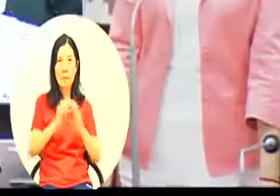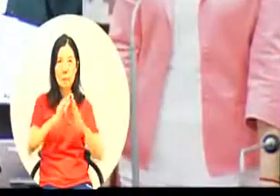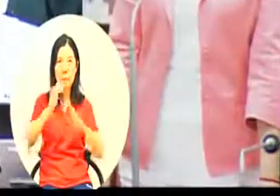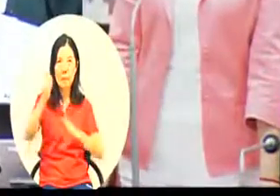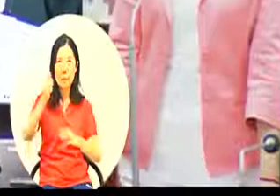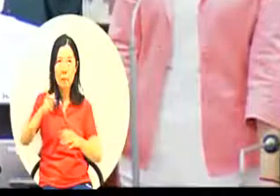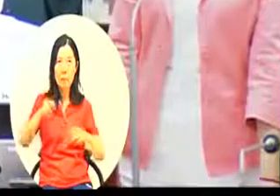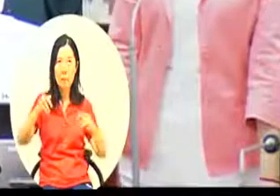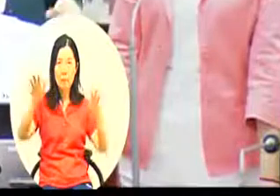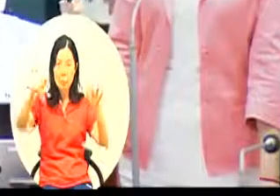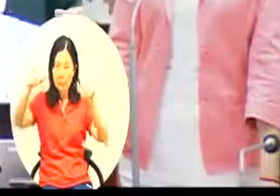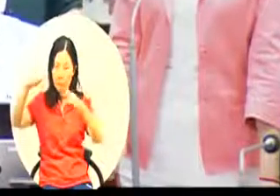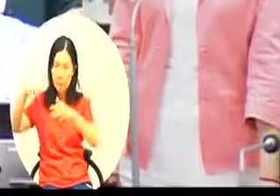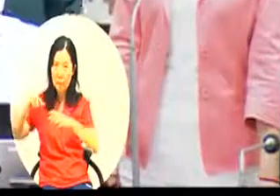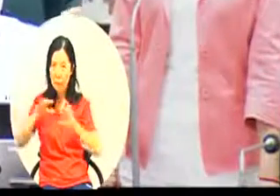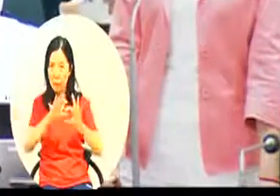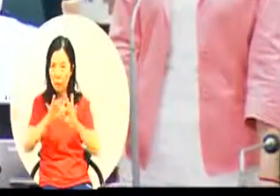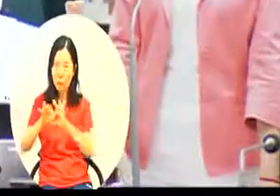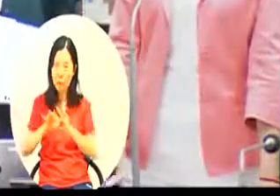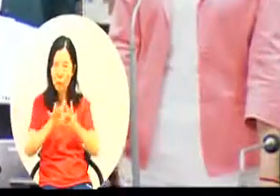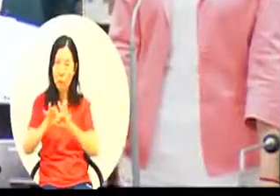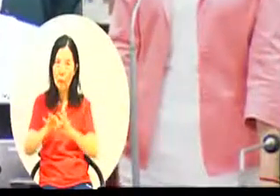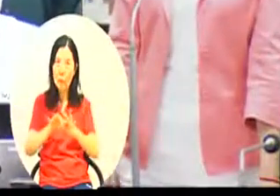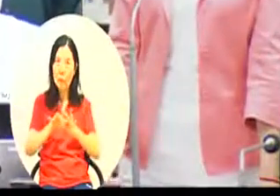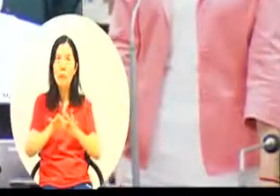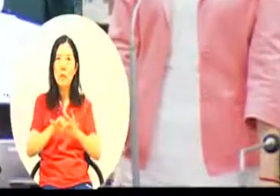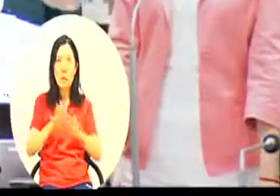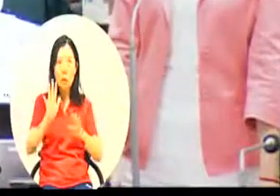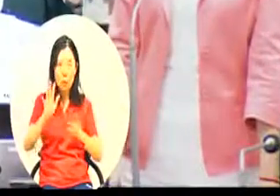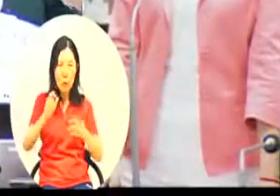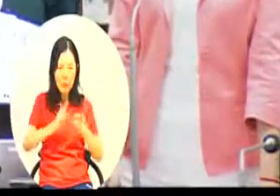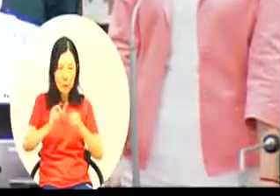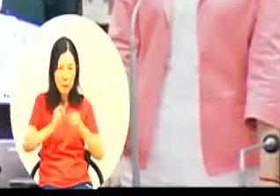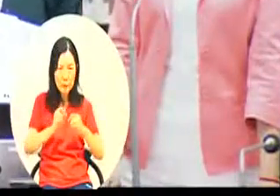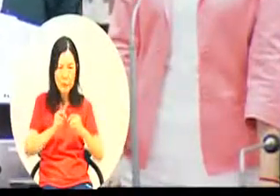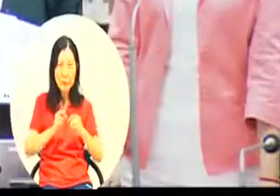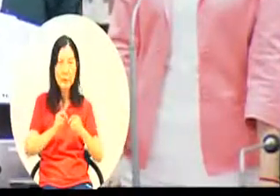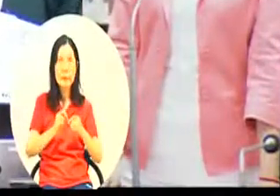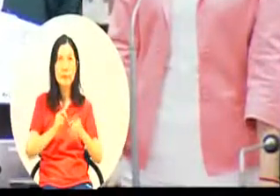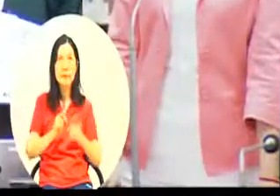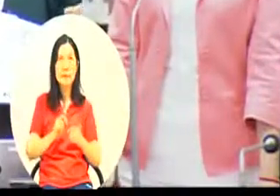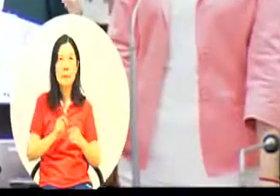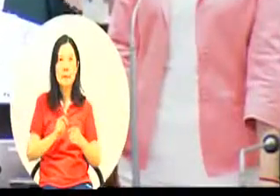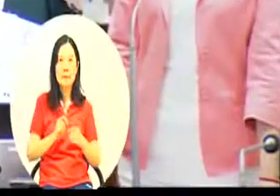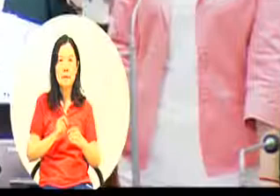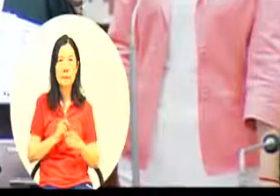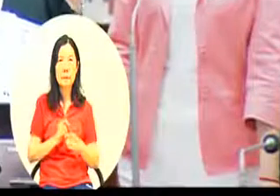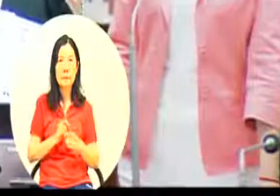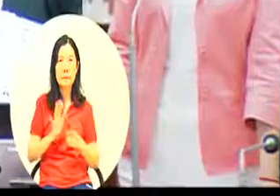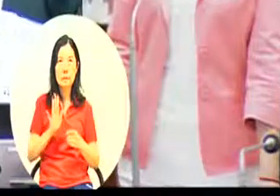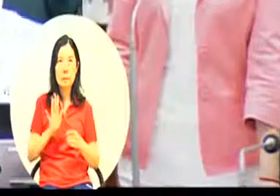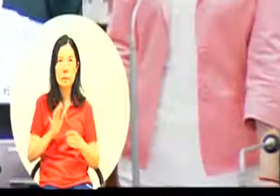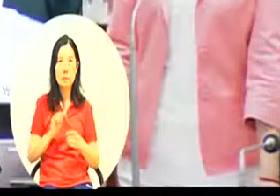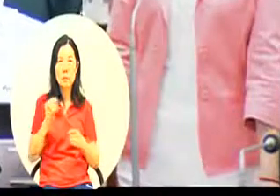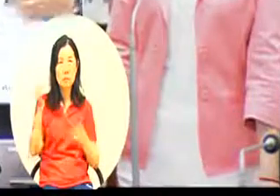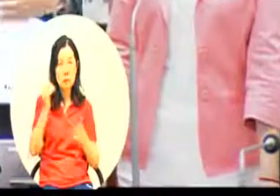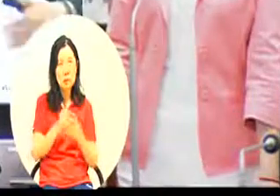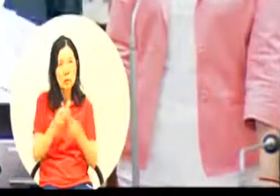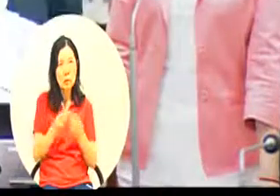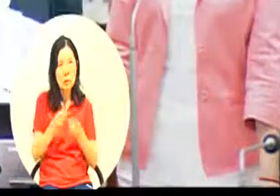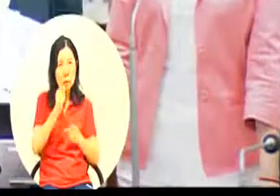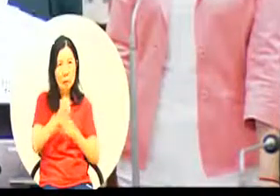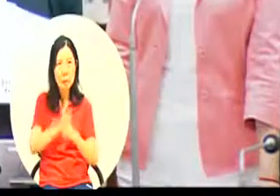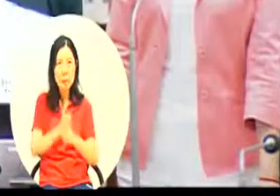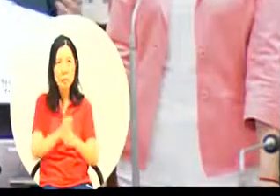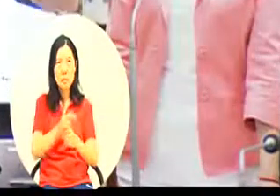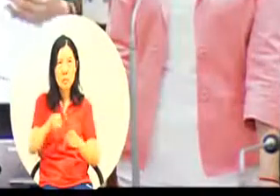集相关，我们应该要有一个对策，我们要有一个方法，到底我们用怎么做？也不只